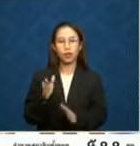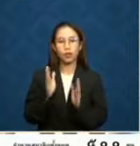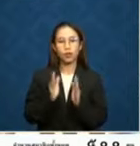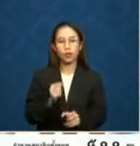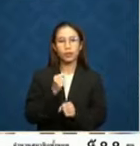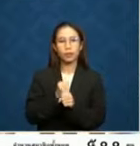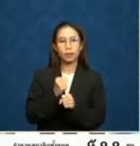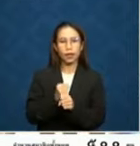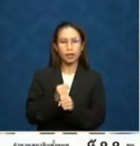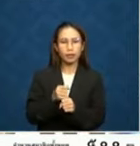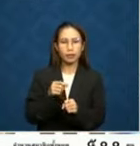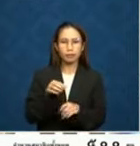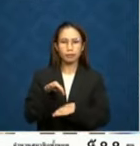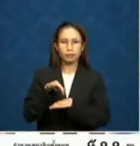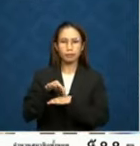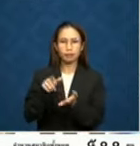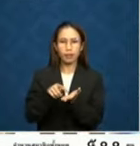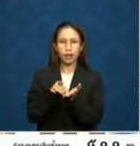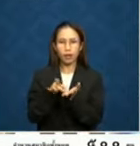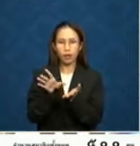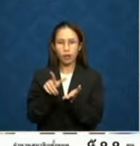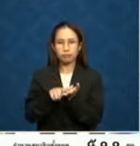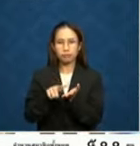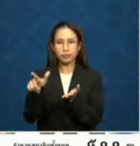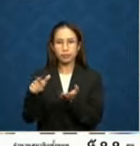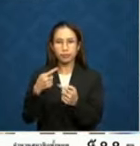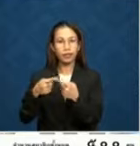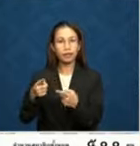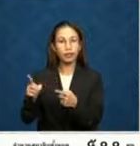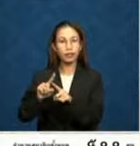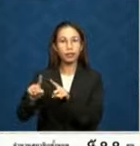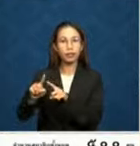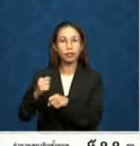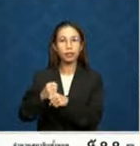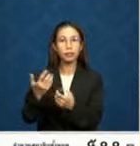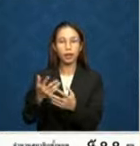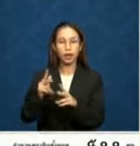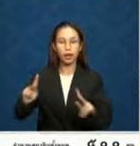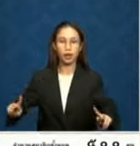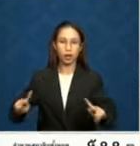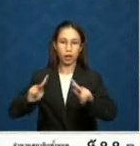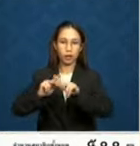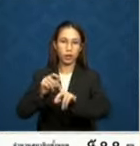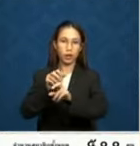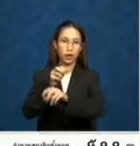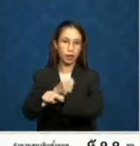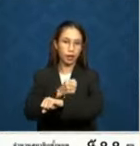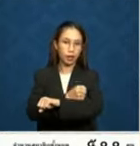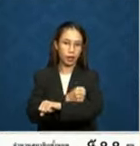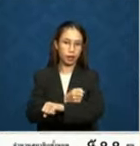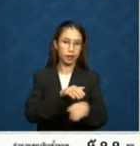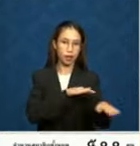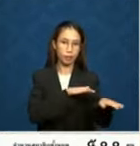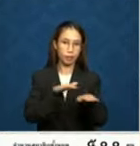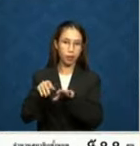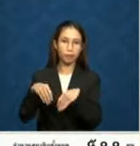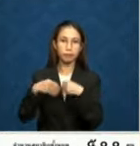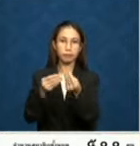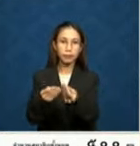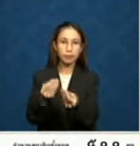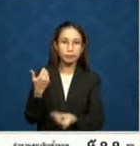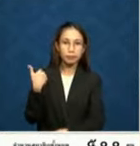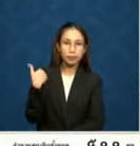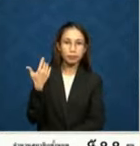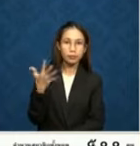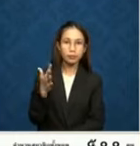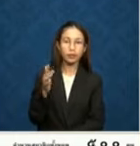ๆเราที่ถูกปลดออกตรงนี้กระสวงแงงานได้มีการเตรียมความพร้อมหรอไม่ก็ขอเรีนใหท่